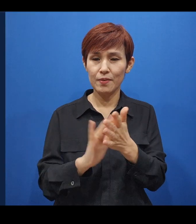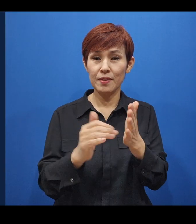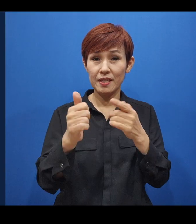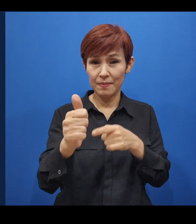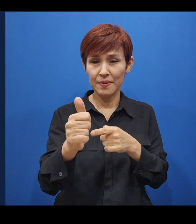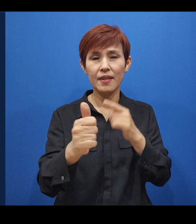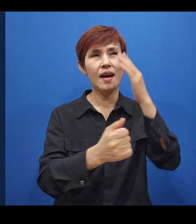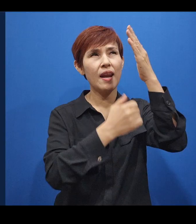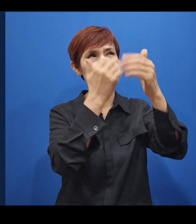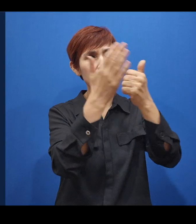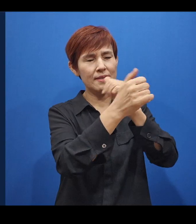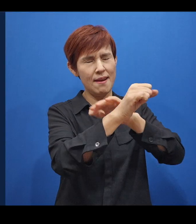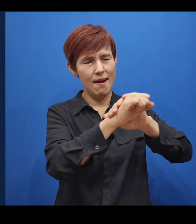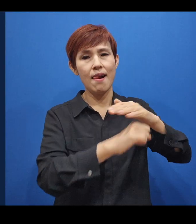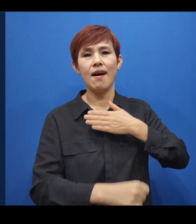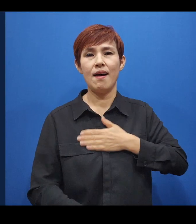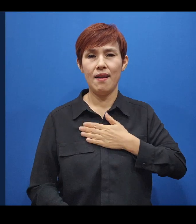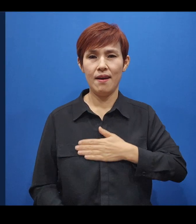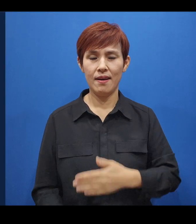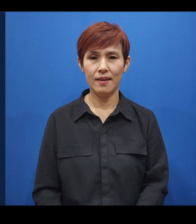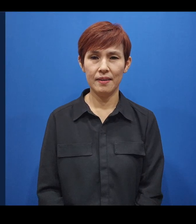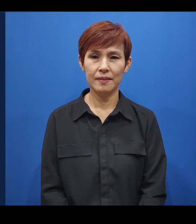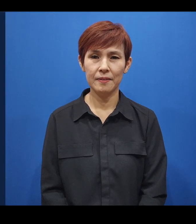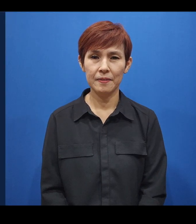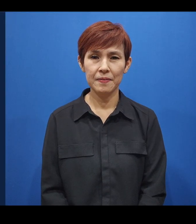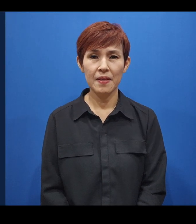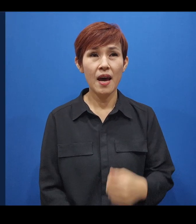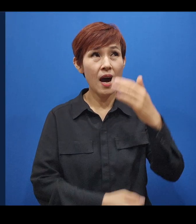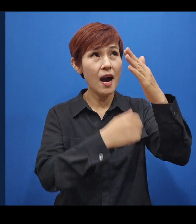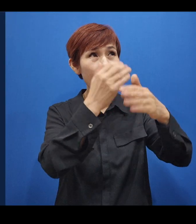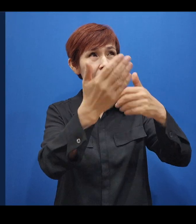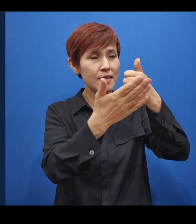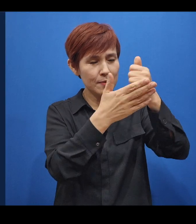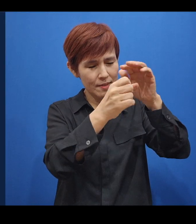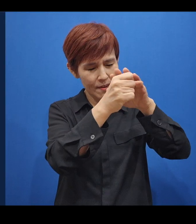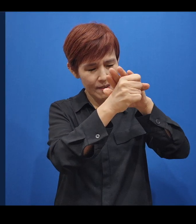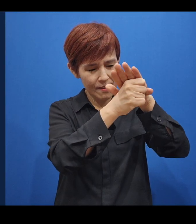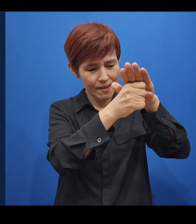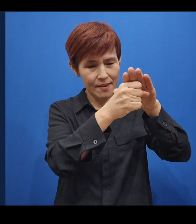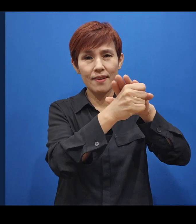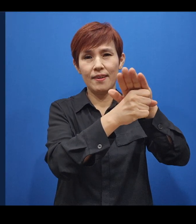하나님을 너무너무 잘 알아요. 하나님을 충만하게 사랑해요.